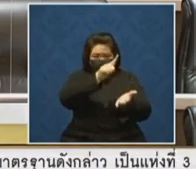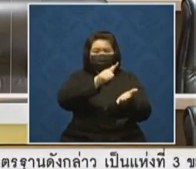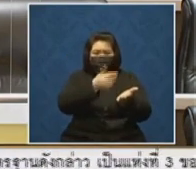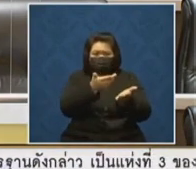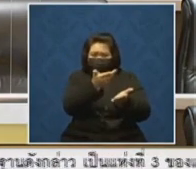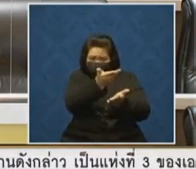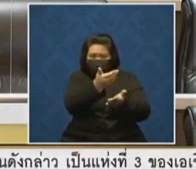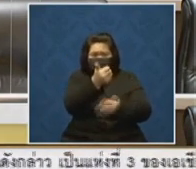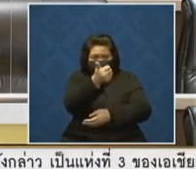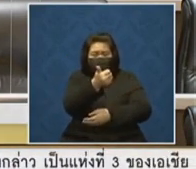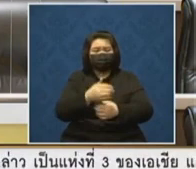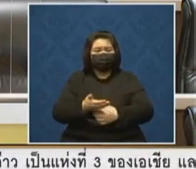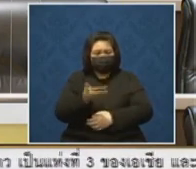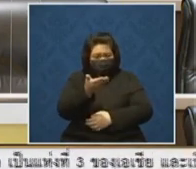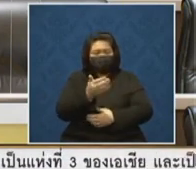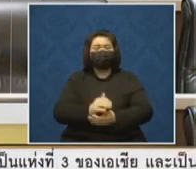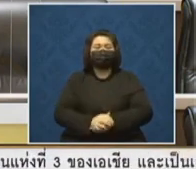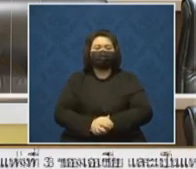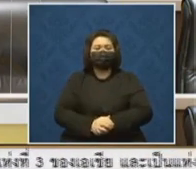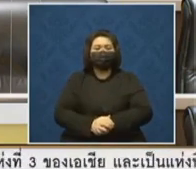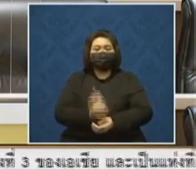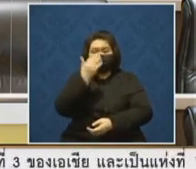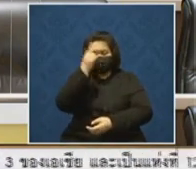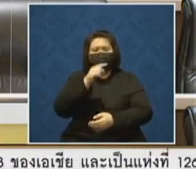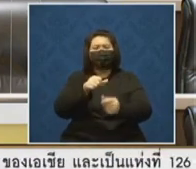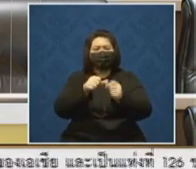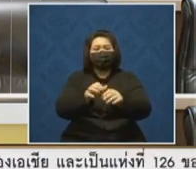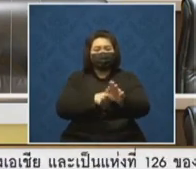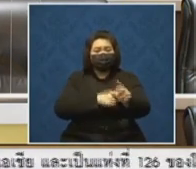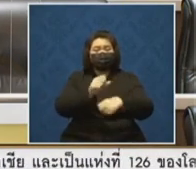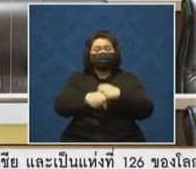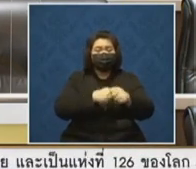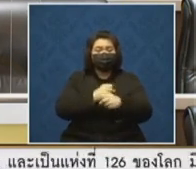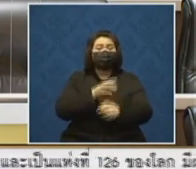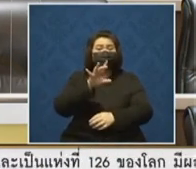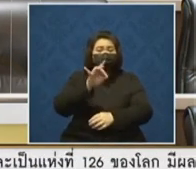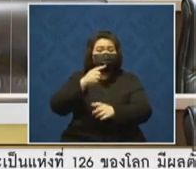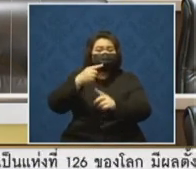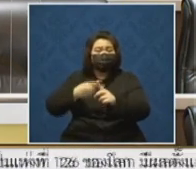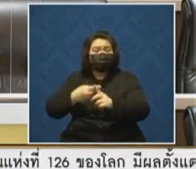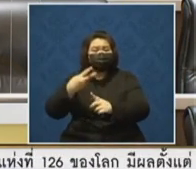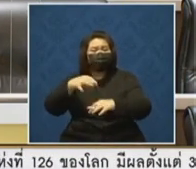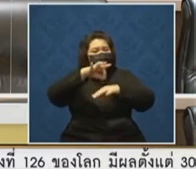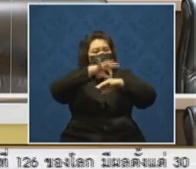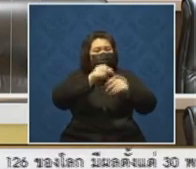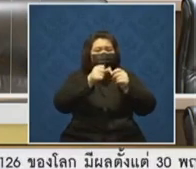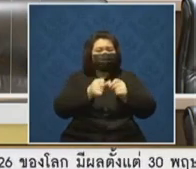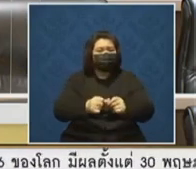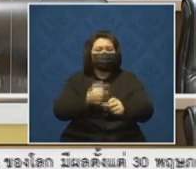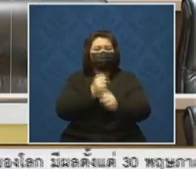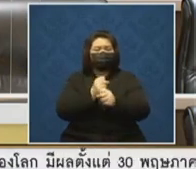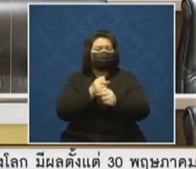นเดือดร้อนแล้วก็ลากโยงไปถึงนู่นเลยนะฮะเกี่ยวกับเรื่องของสำนักงานตำรวจแห่งชาติที่มีปัญหาเรื่องค่าป